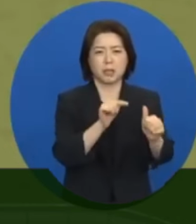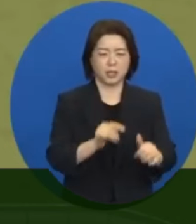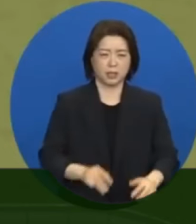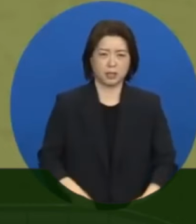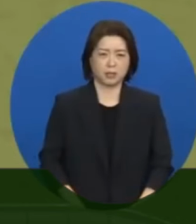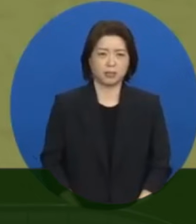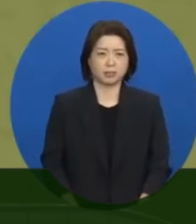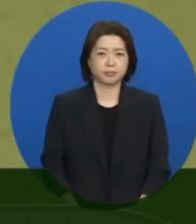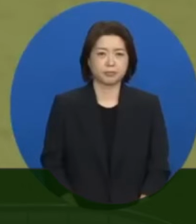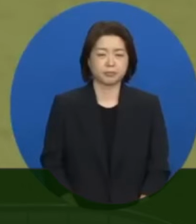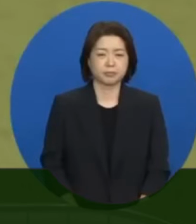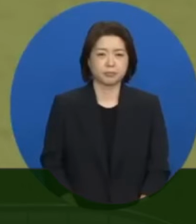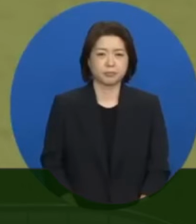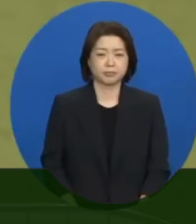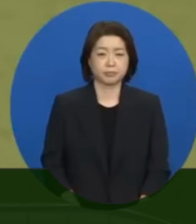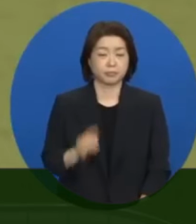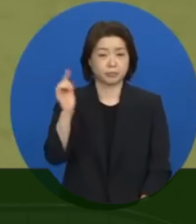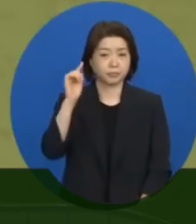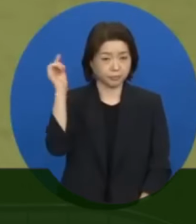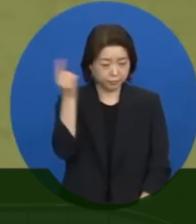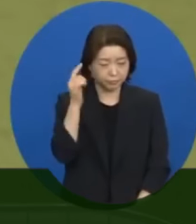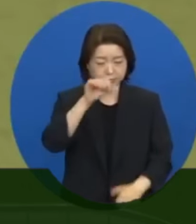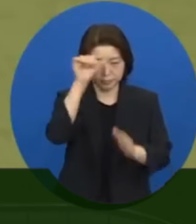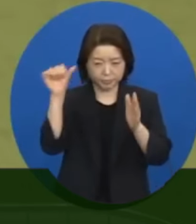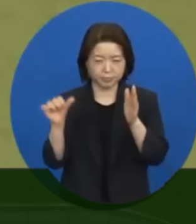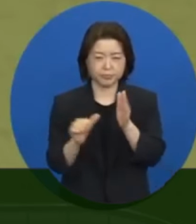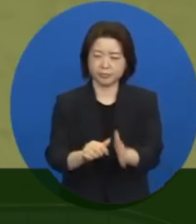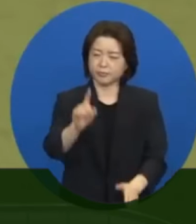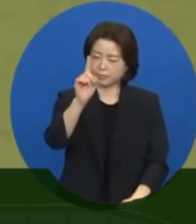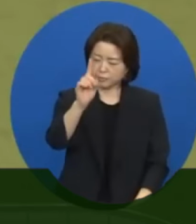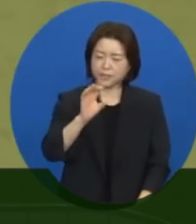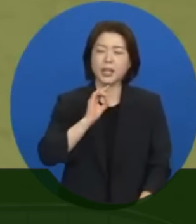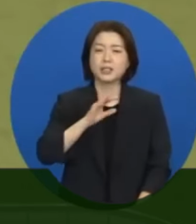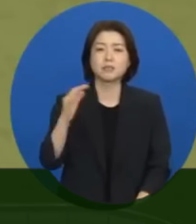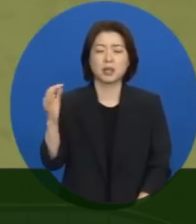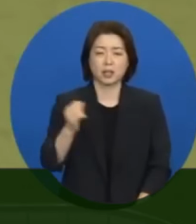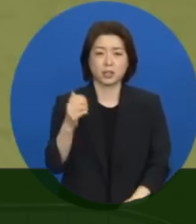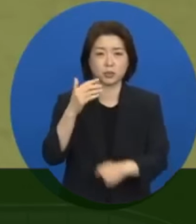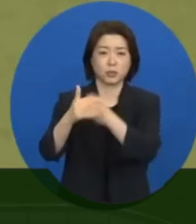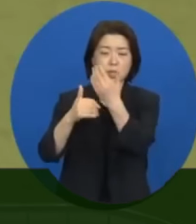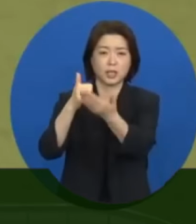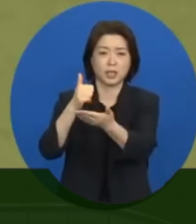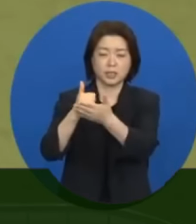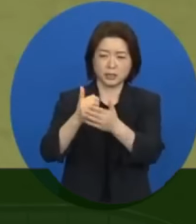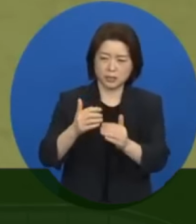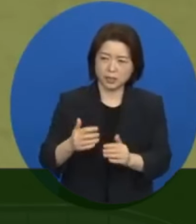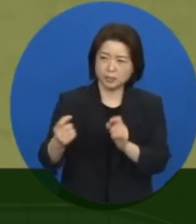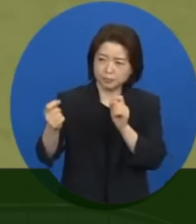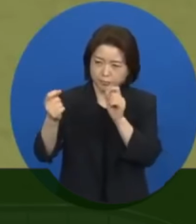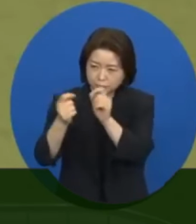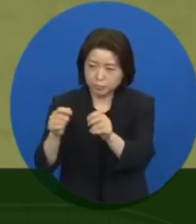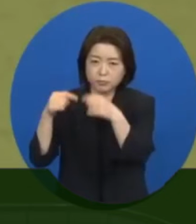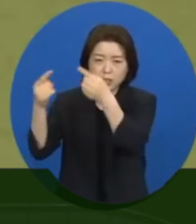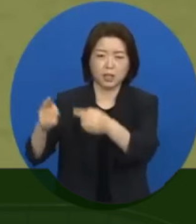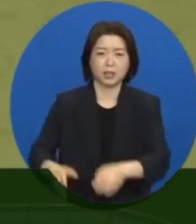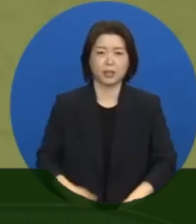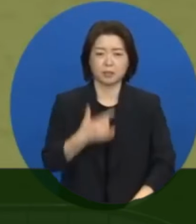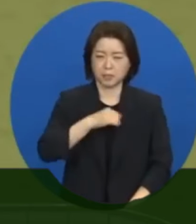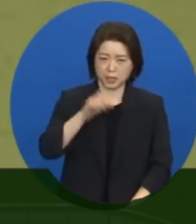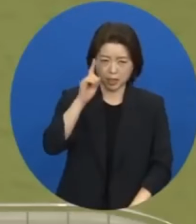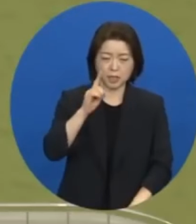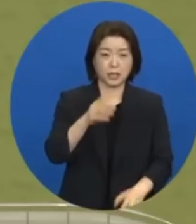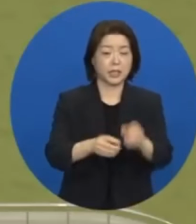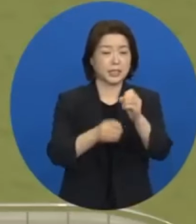거예요 그래서 다윗이 평생 원 한 가지만 가지고 하나님께 나아가죠 바라는 건 한 가지였습니다 시편